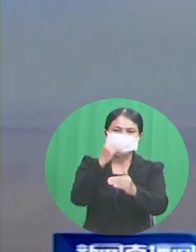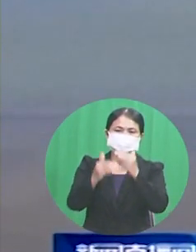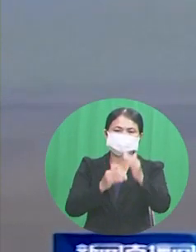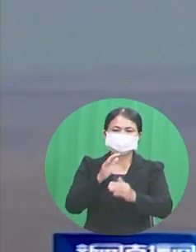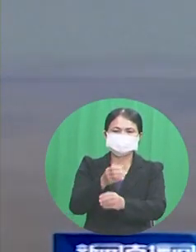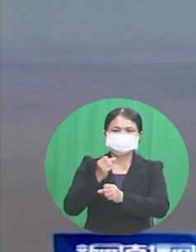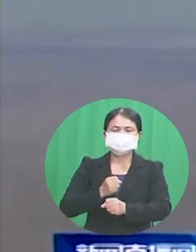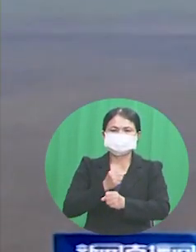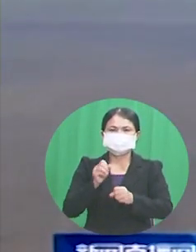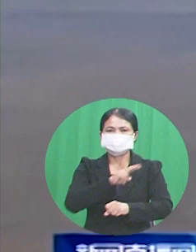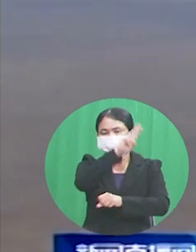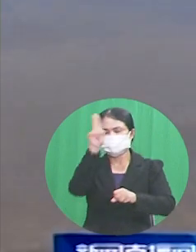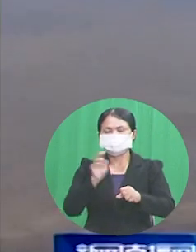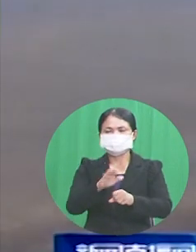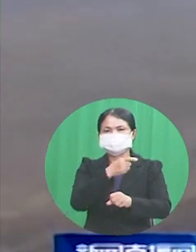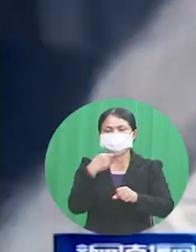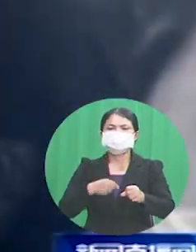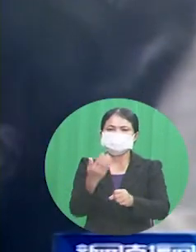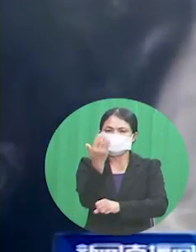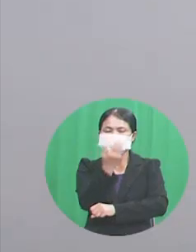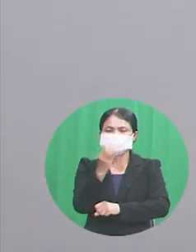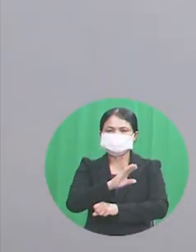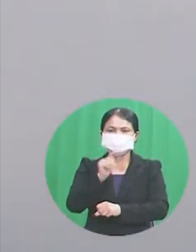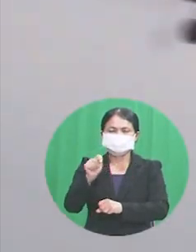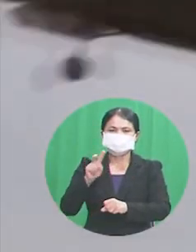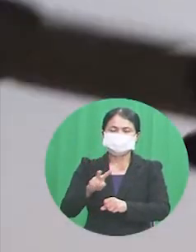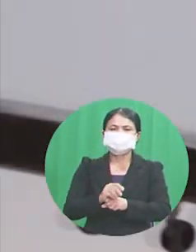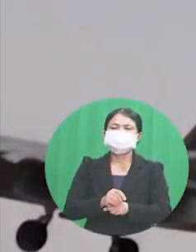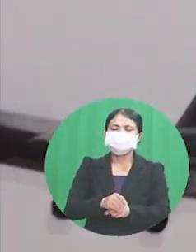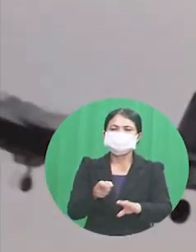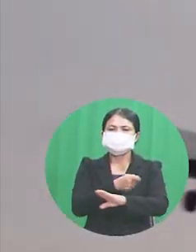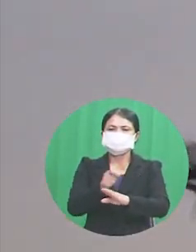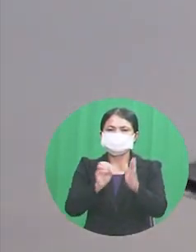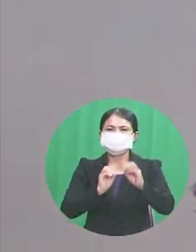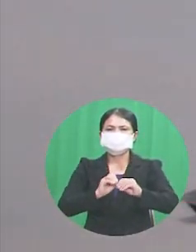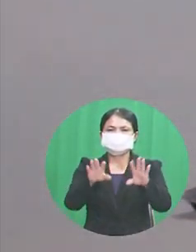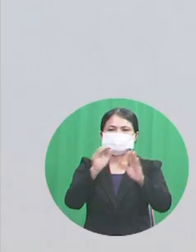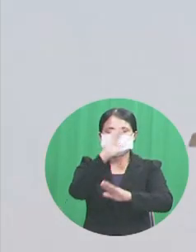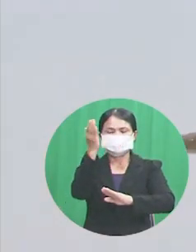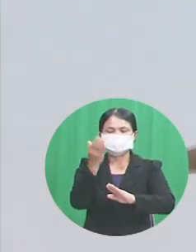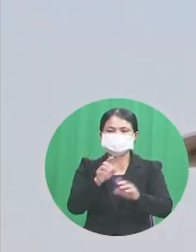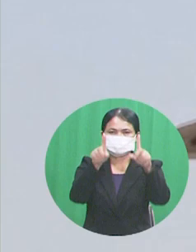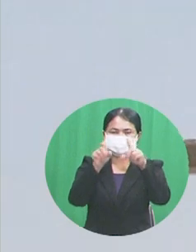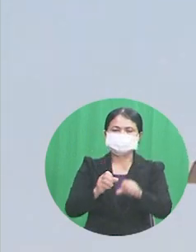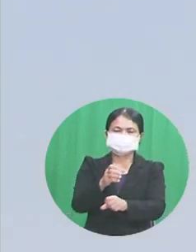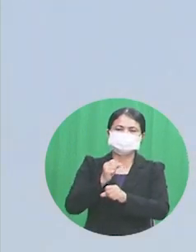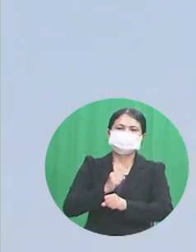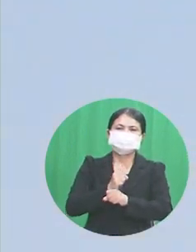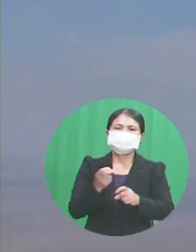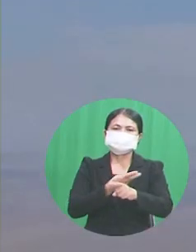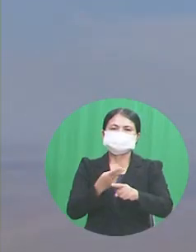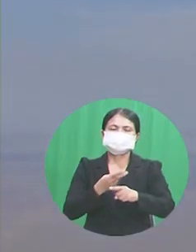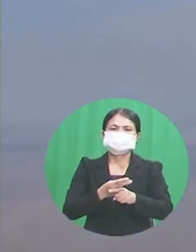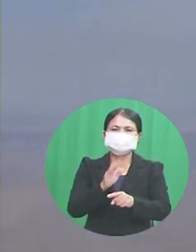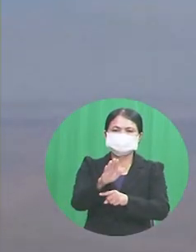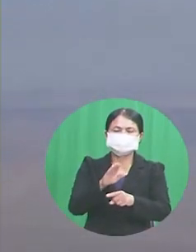ស់កងកម្លាំងដែនអាកាសរបស់ចិនទូរទស្សន៍រដ្ឋ CCTV ក៏បានបញ្ចេញរូបភាពនៃការធ្វើសម្ពាធយោធានិងការវឹកវើ